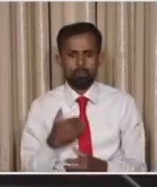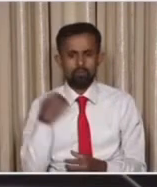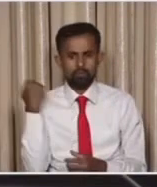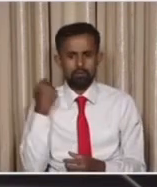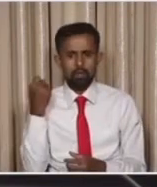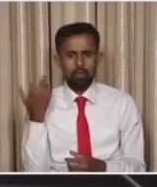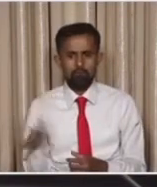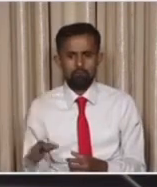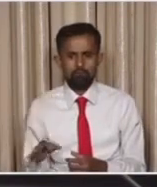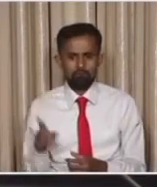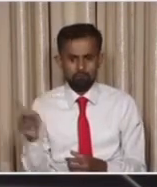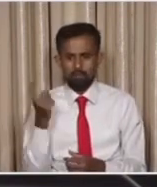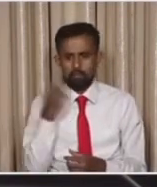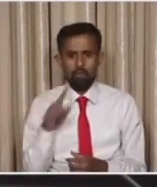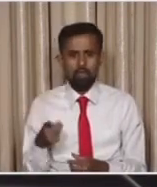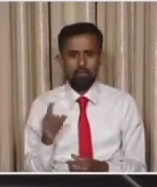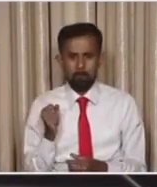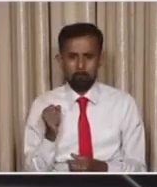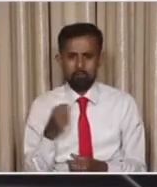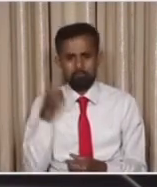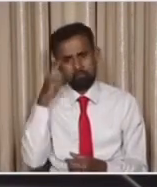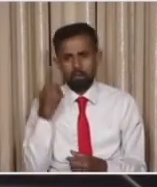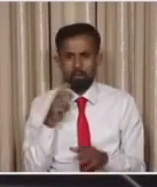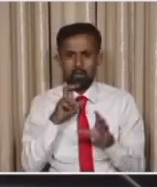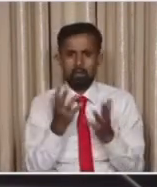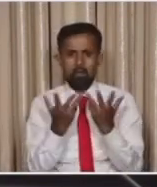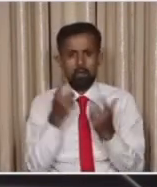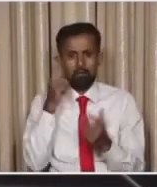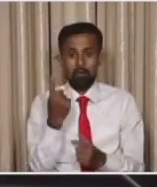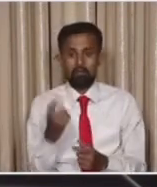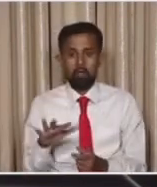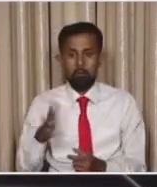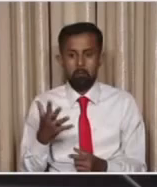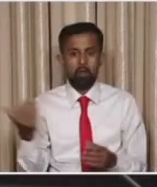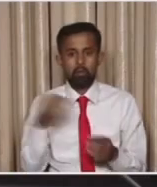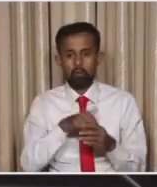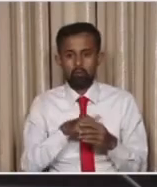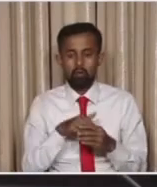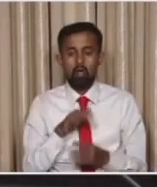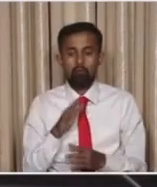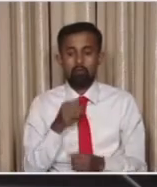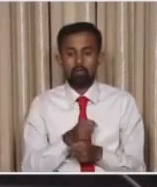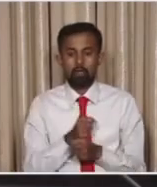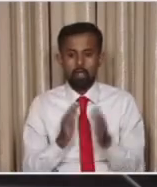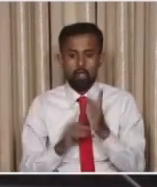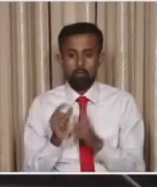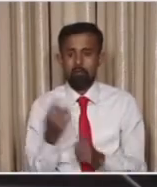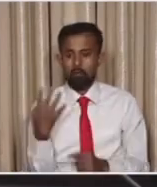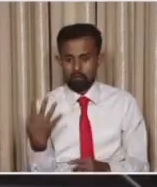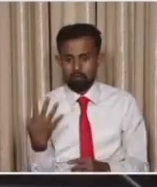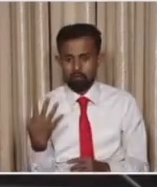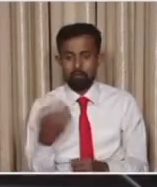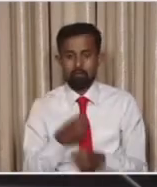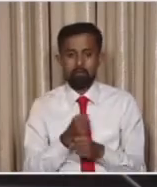රැස්වීමක් පැවැත්තුවා. එතුමා කියලා තියෙන 150ක් විතර මන් දන්නේ ගණන් පුළුවන්ද කියලා 1500ක් විතර සහභාගී වුණා. ඒකට ආව රාජ්‍ය අමතිවරු 4 දෙනෙක්. ඒ